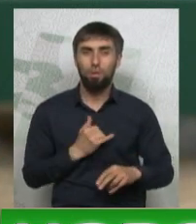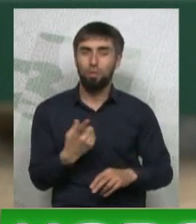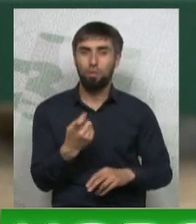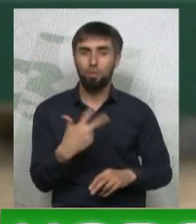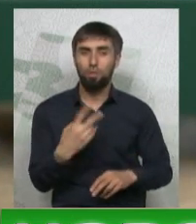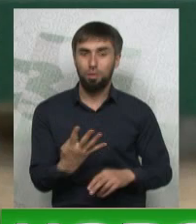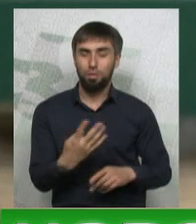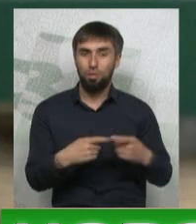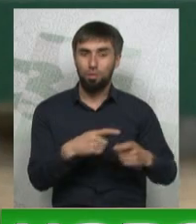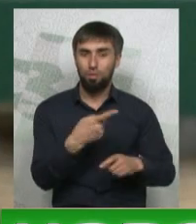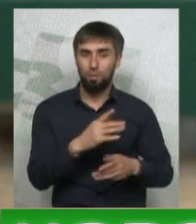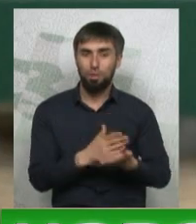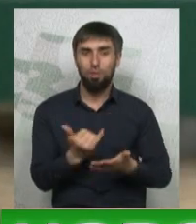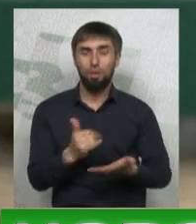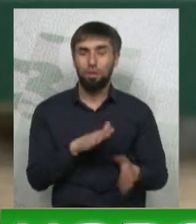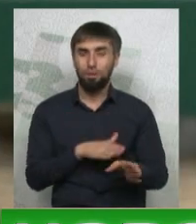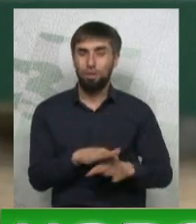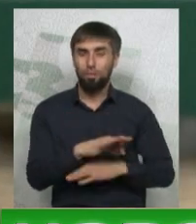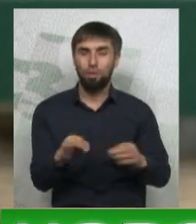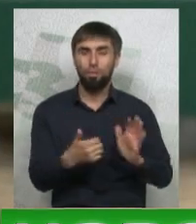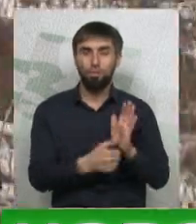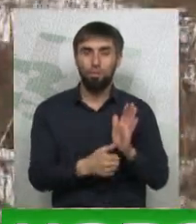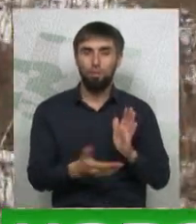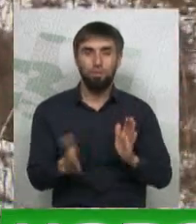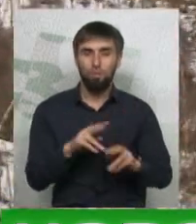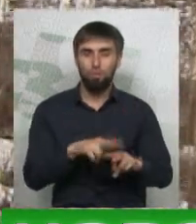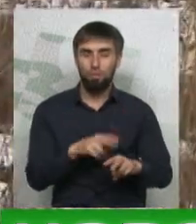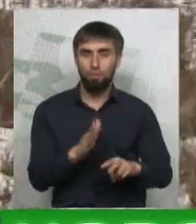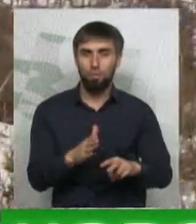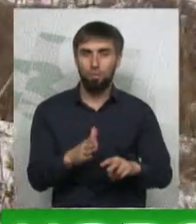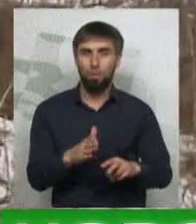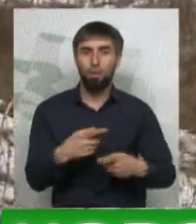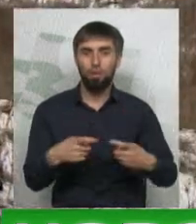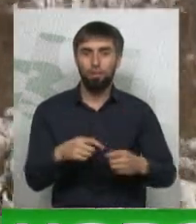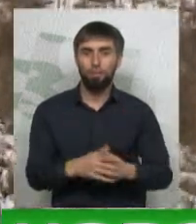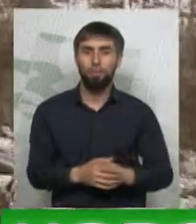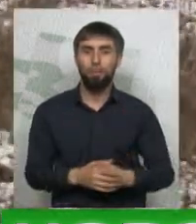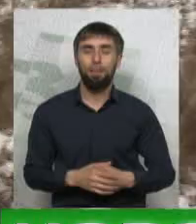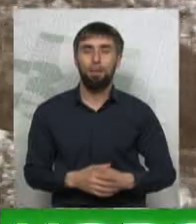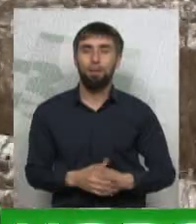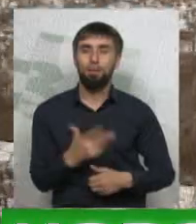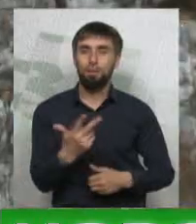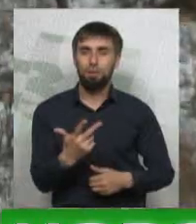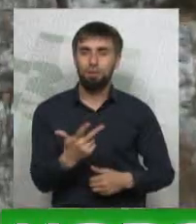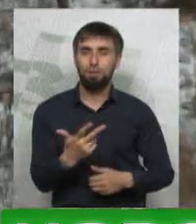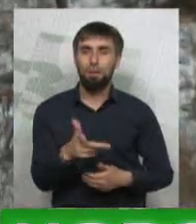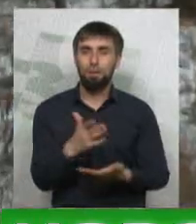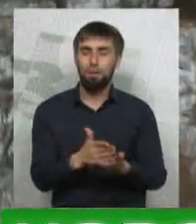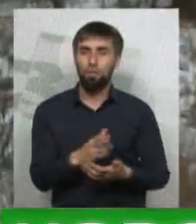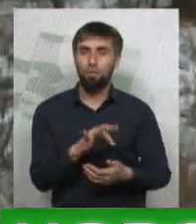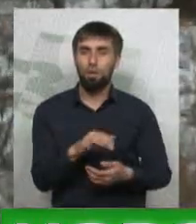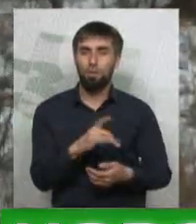номера, ожидается по итогу реализации проекта 600 номеров. Всего в проекте 3 главных игрока. Это руководство курорта